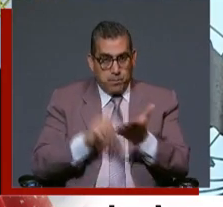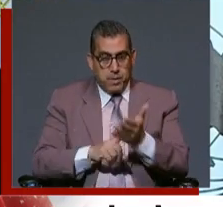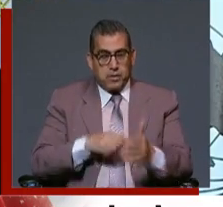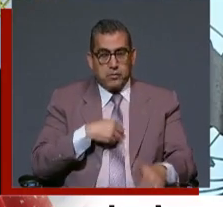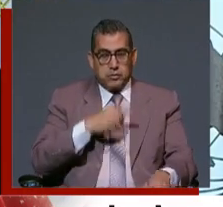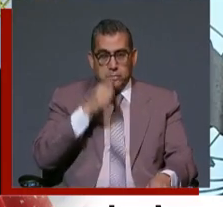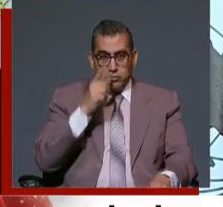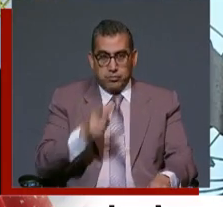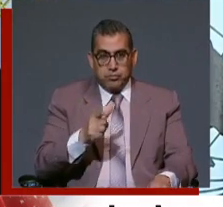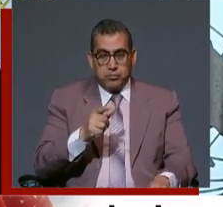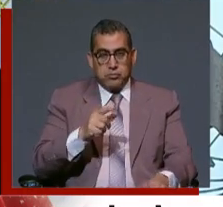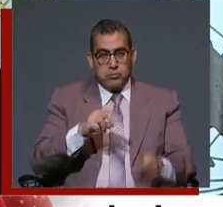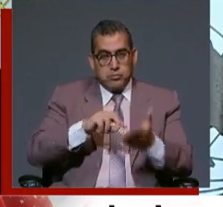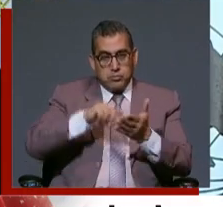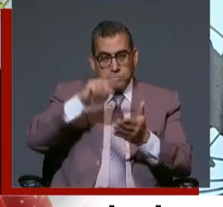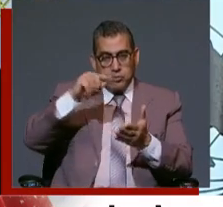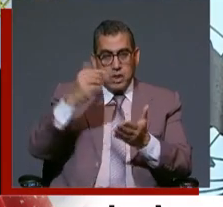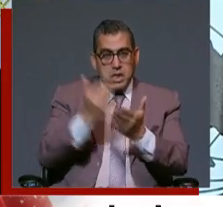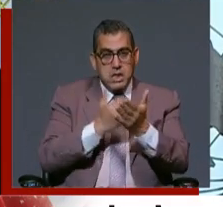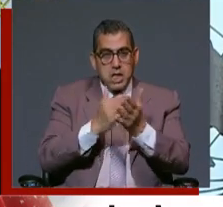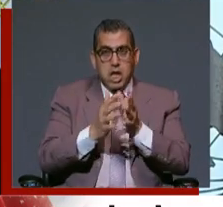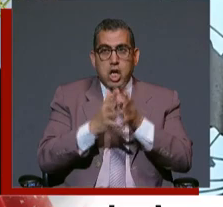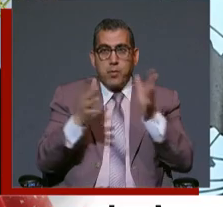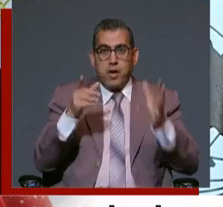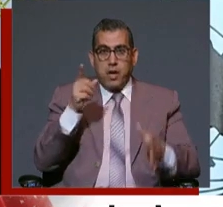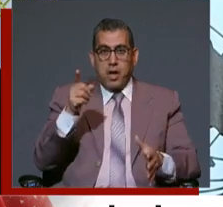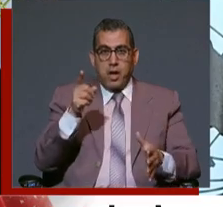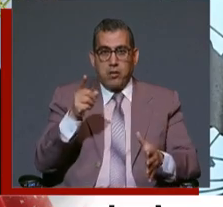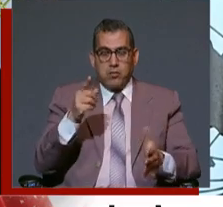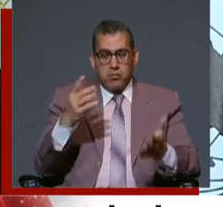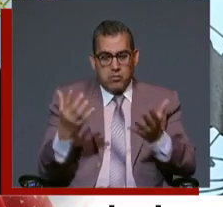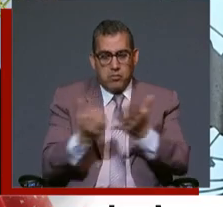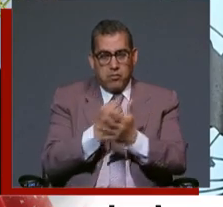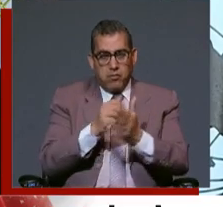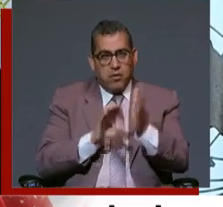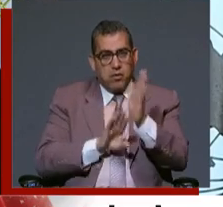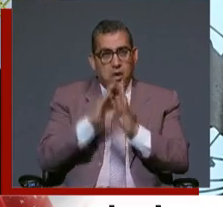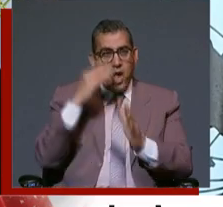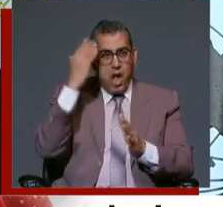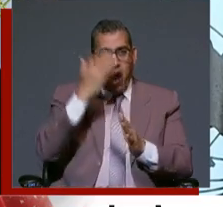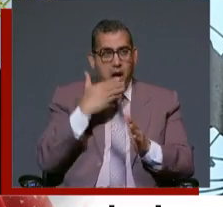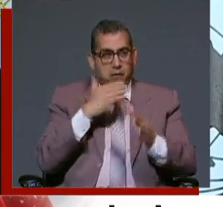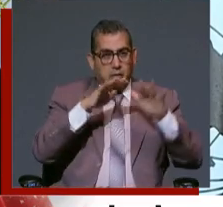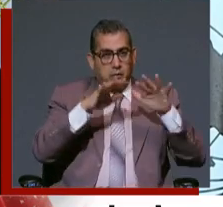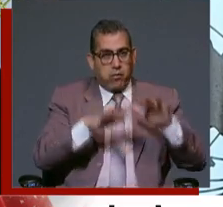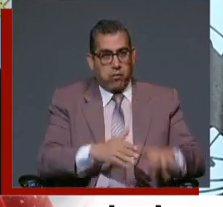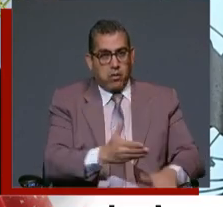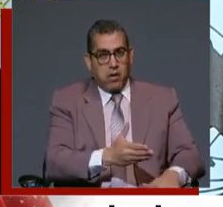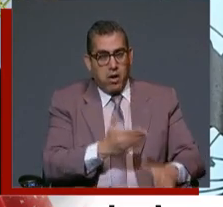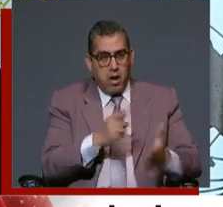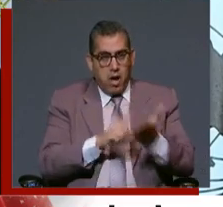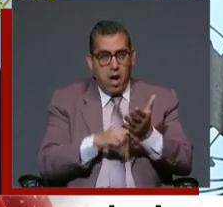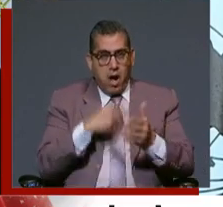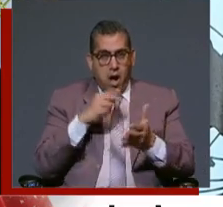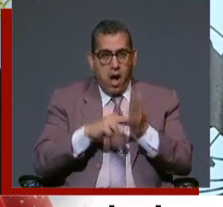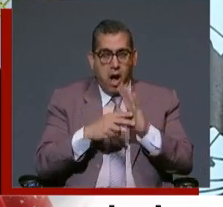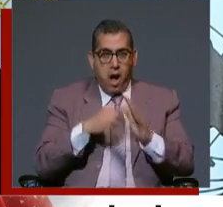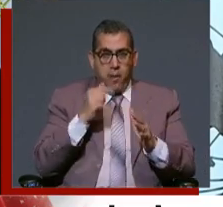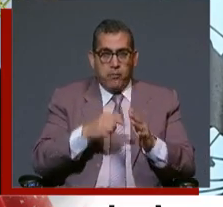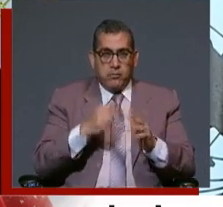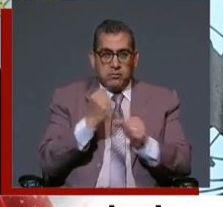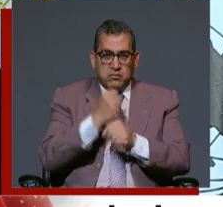أن المؤشرات الاقتصادية الكبرى لا تتحسن في إفريقيا على الرغم من